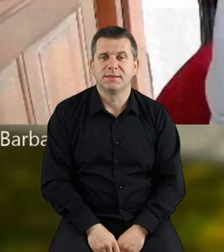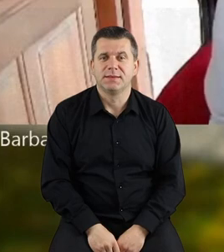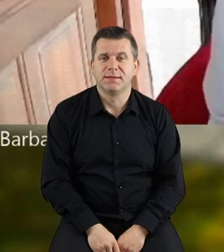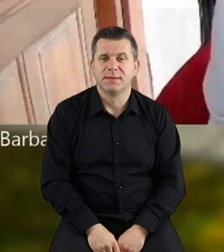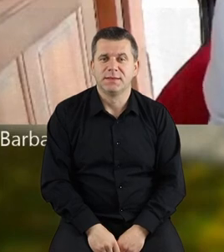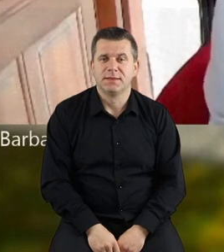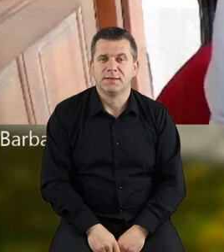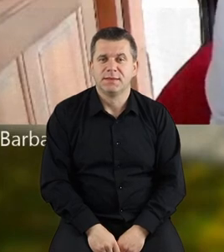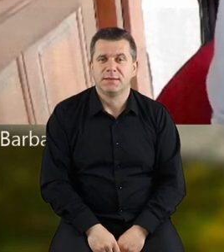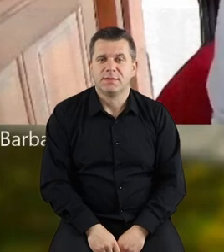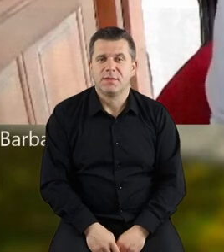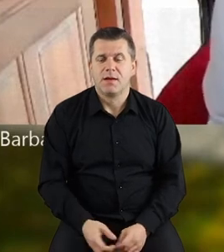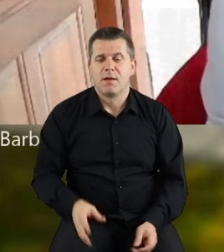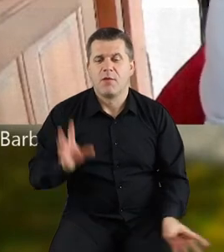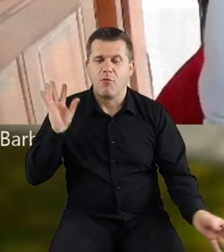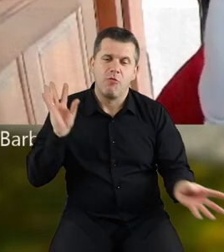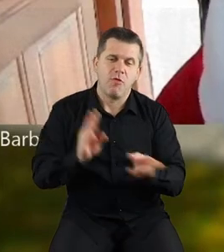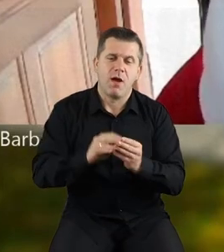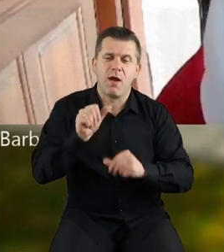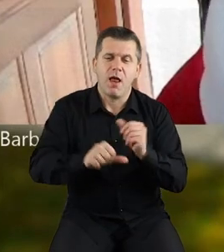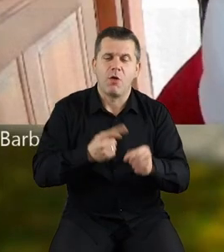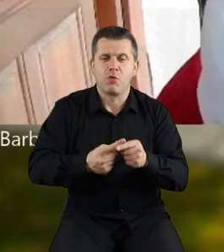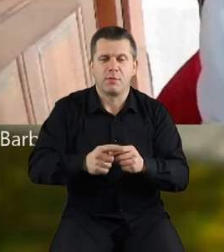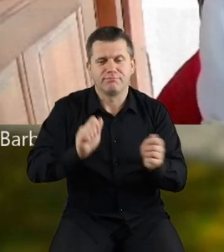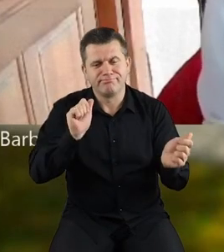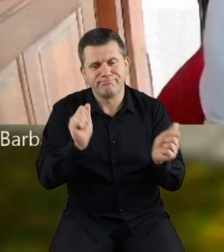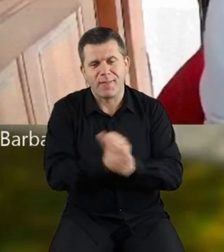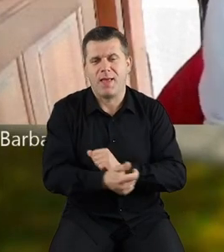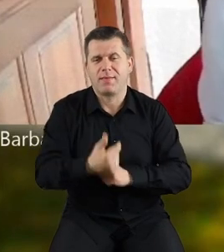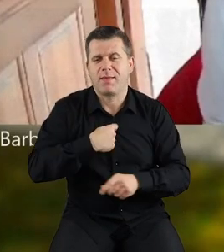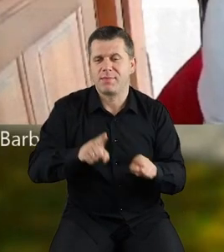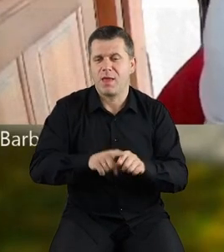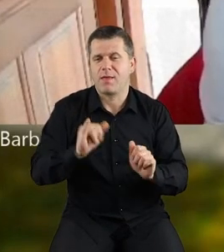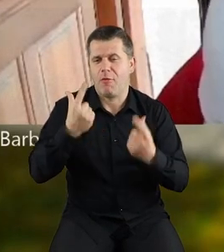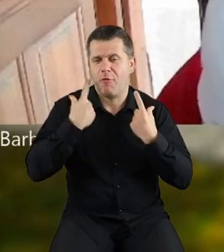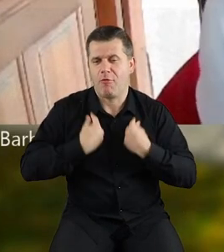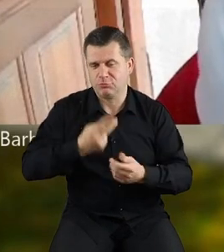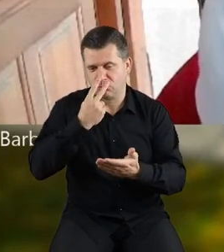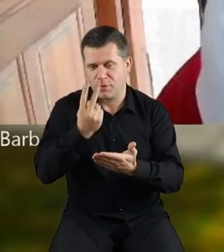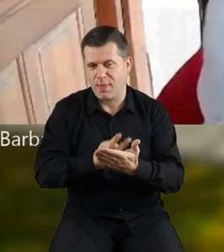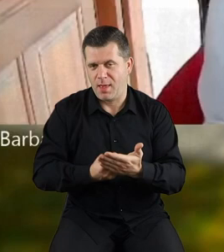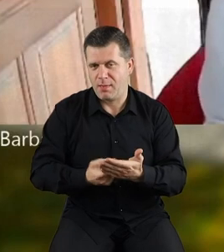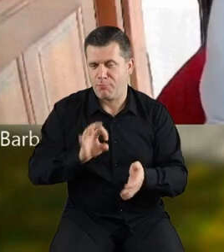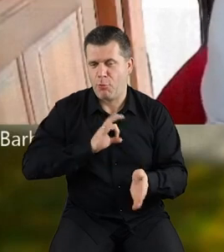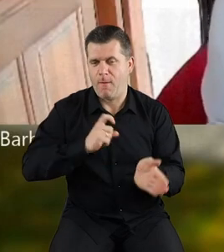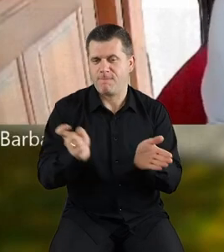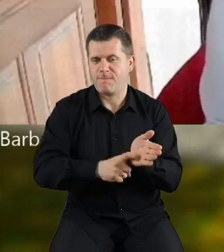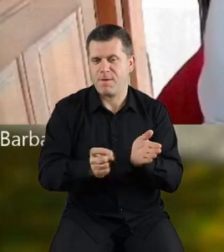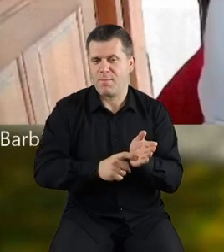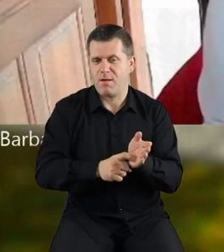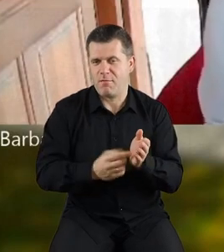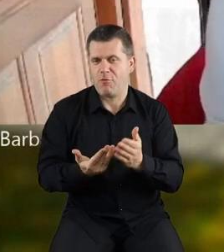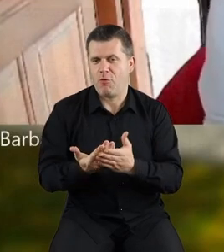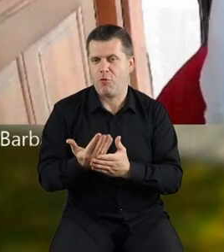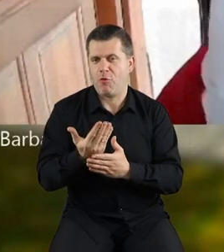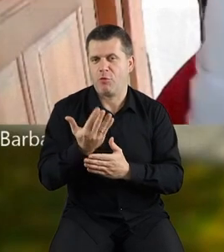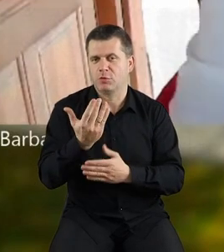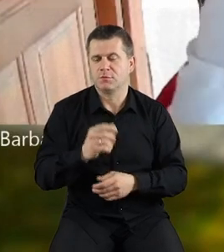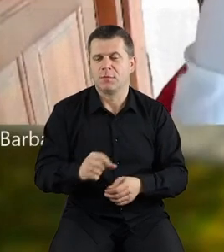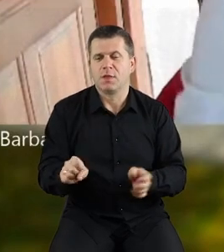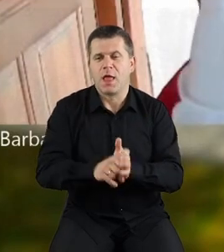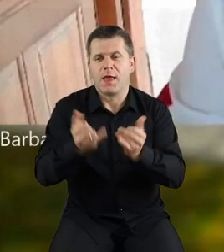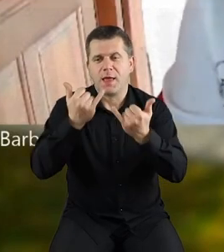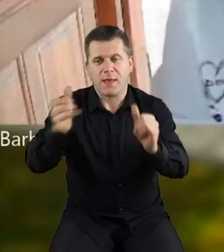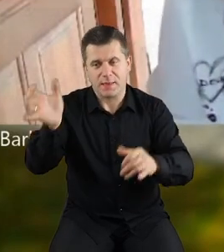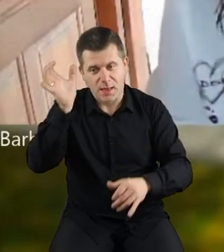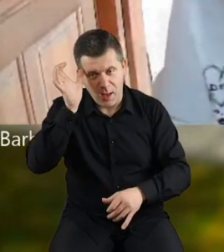Myślę, że z latami zmieniam się także jako czytelniczka. Moje wymagania rosną, nie